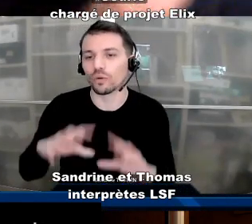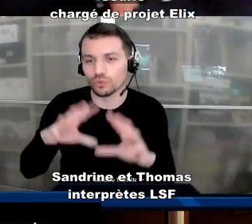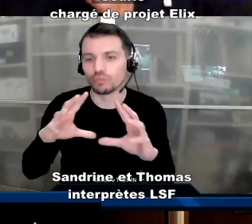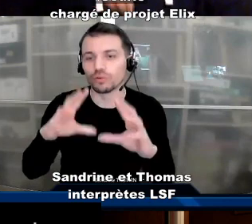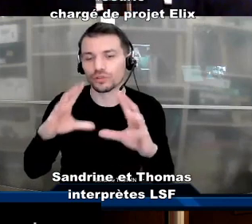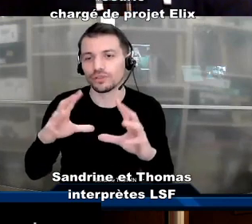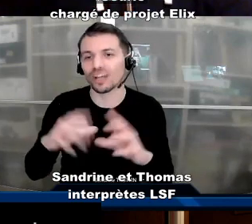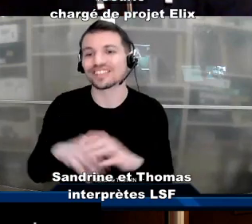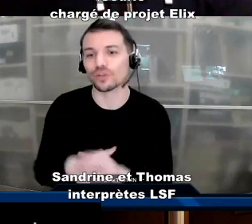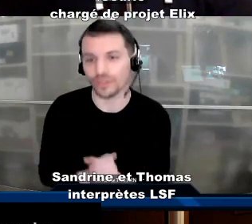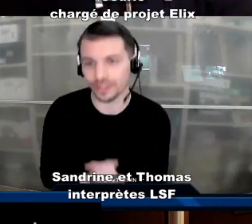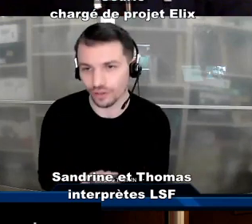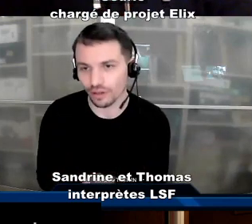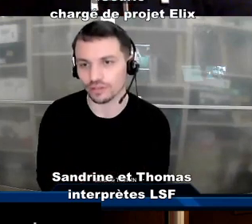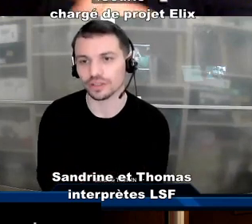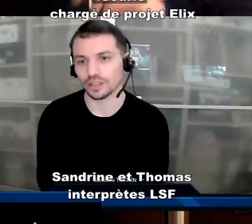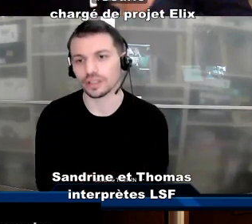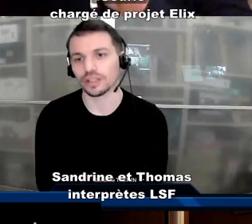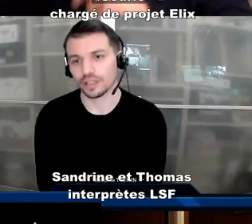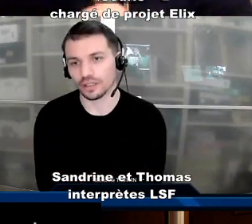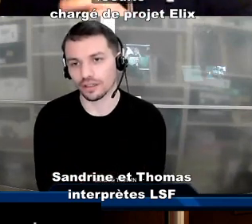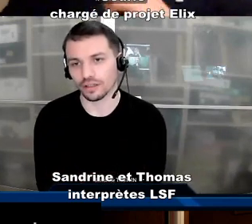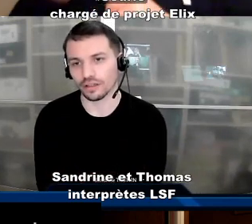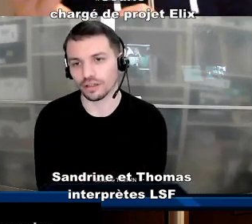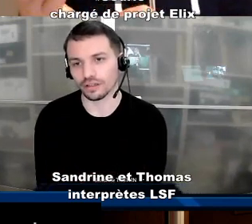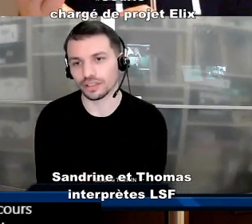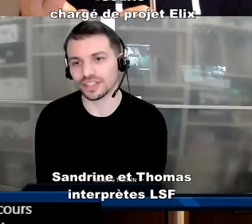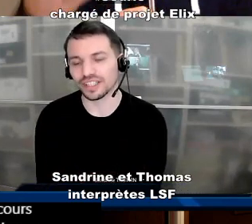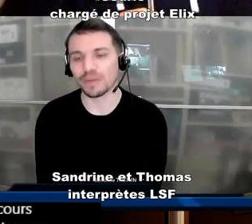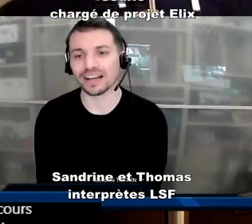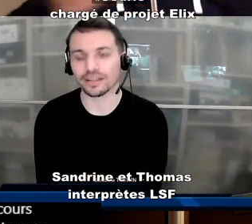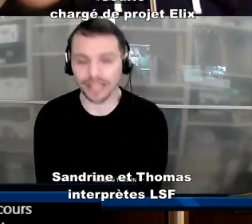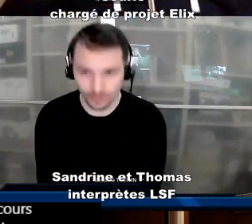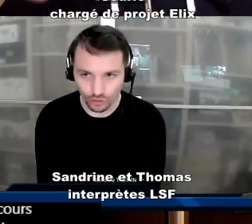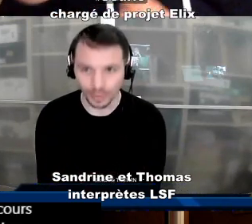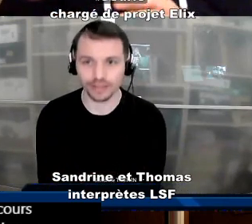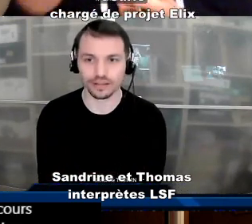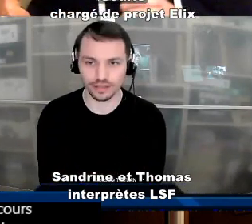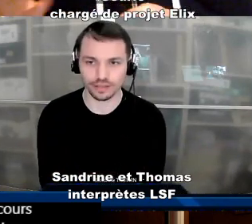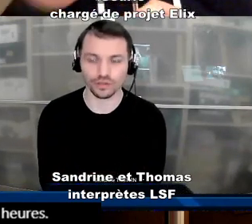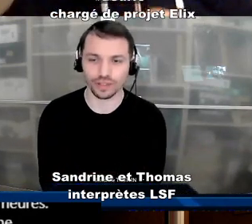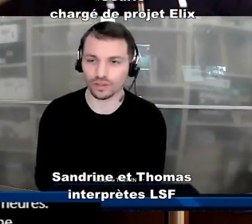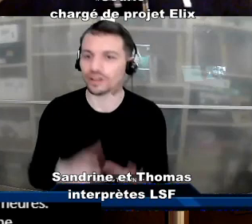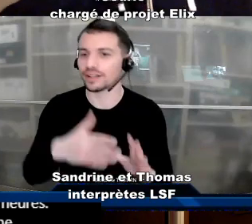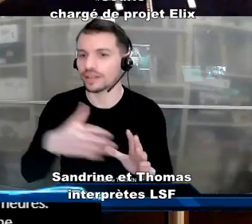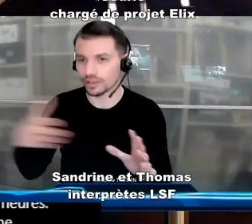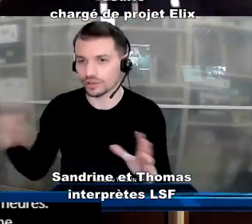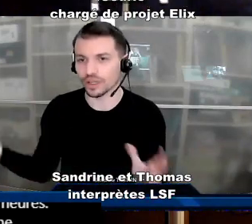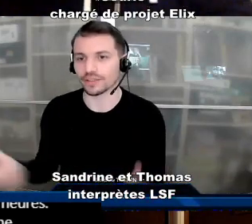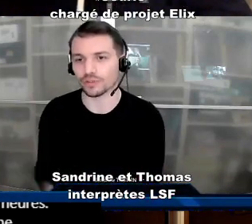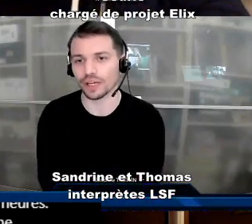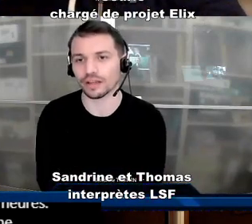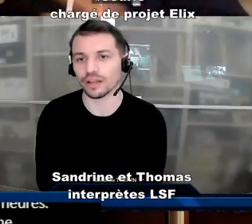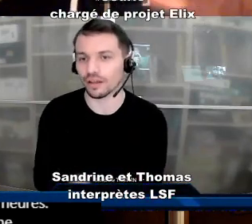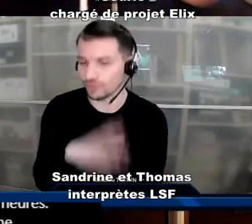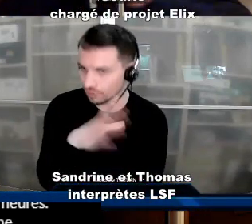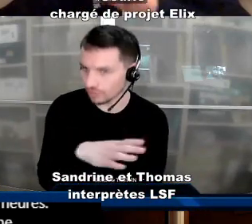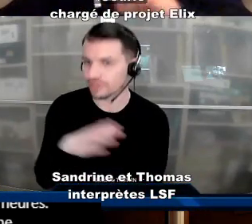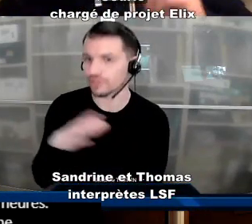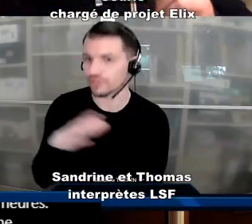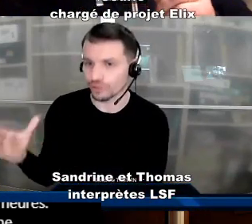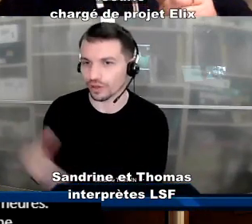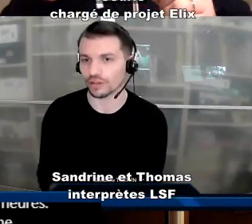il y a en tout pour ce niveau-là 120 heures divisé par 4 semaines. Ces 120 heures étalées sur 4 semaines